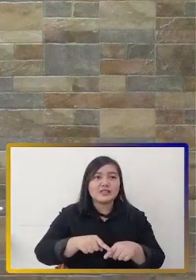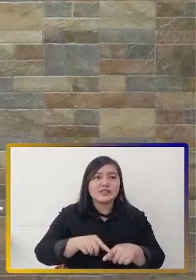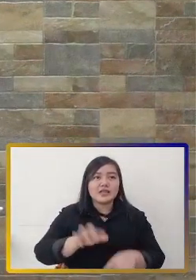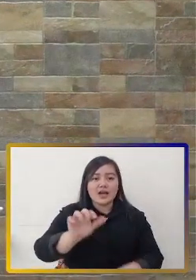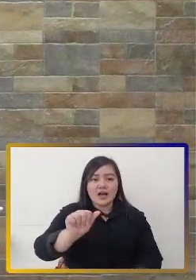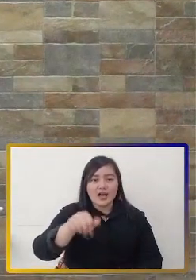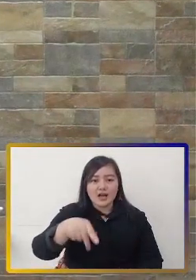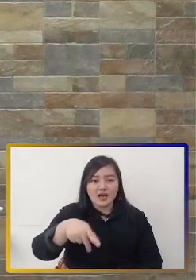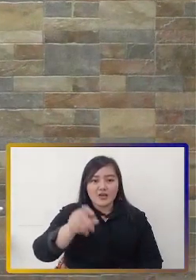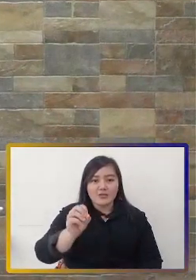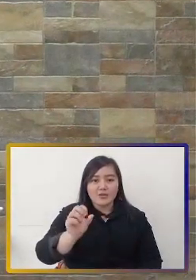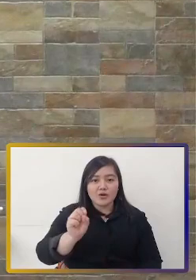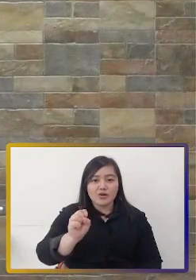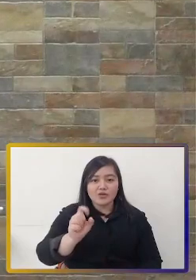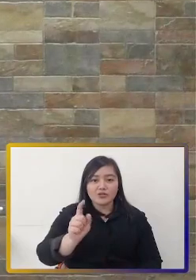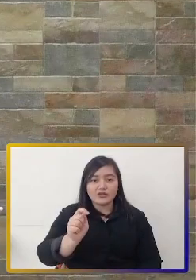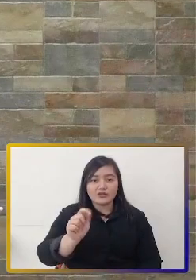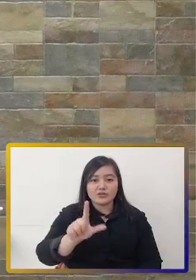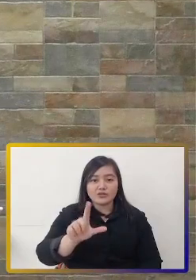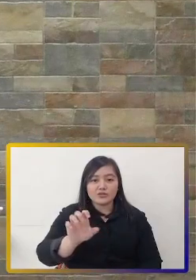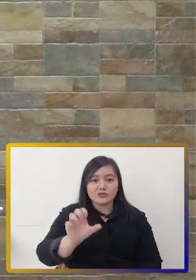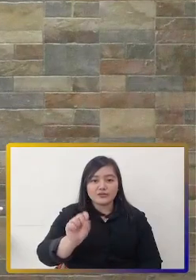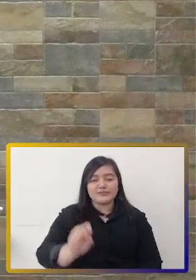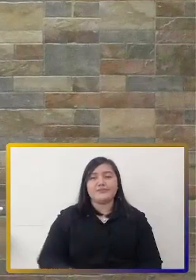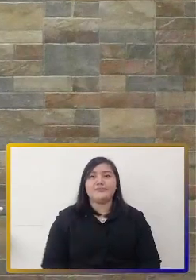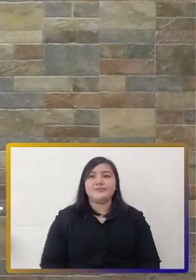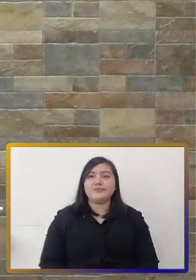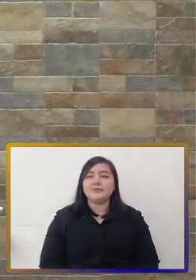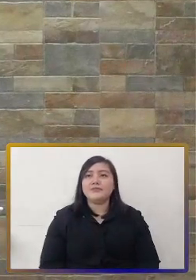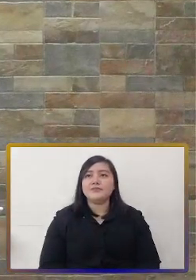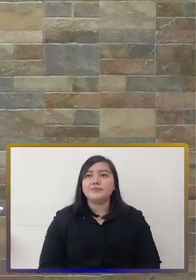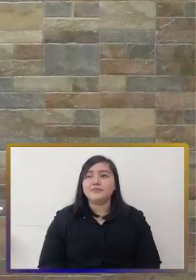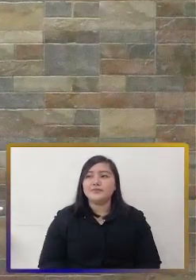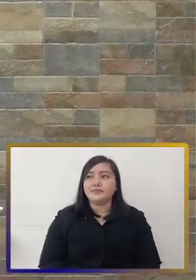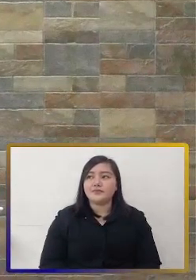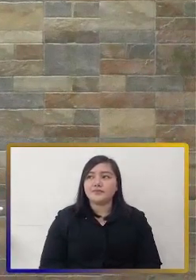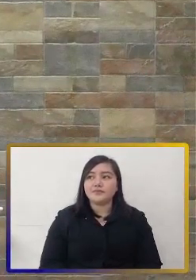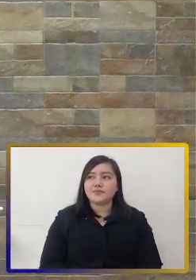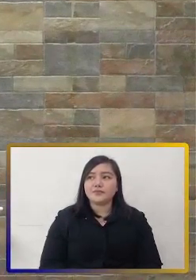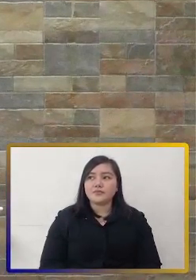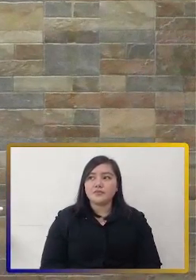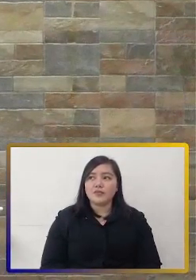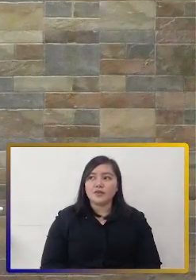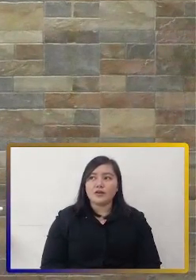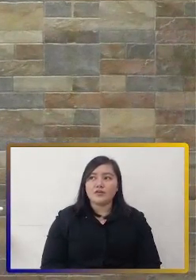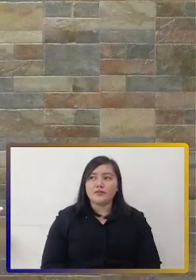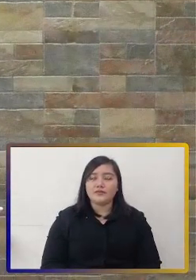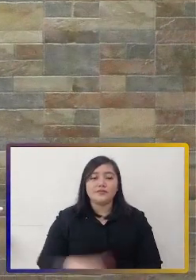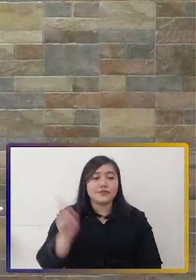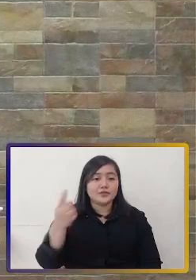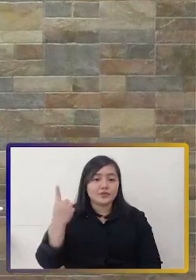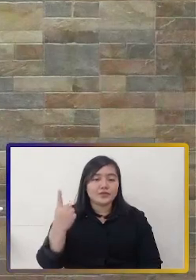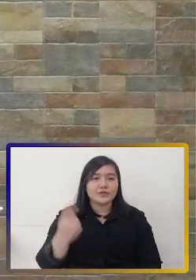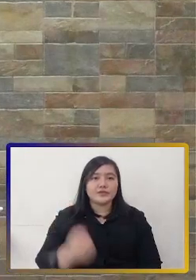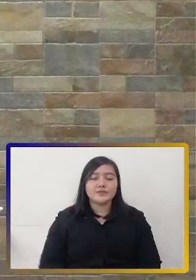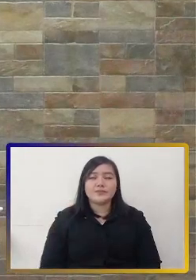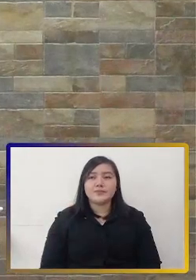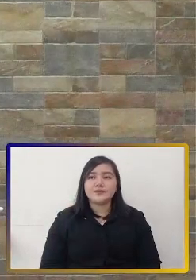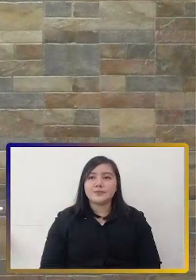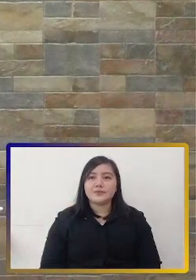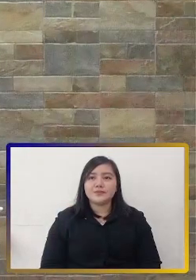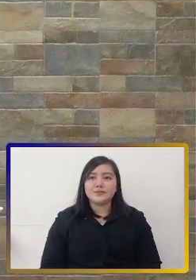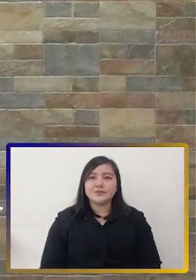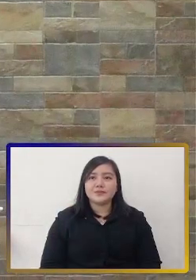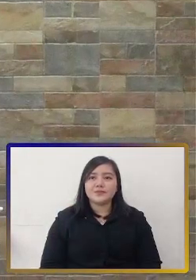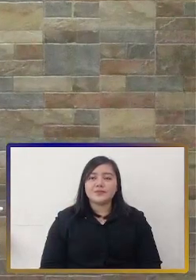qualifications po yan. Pero mga kapatid, hindi na po natin yan pupuntahan. Because first of all, ang gusto ko lang po makita natin, kasi ito naman po ay